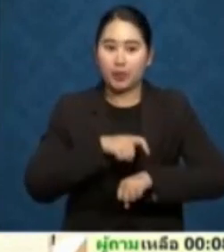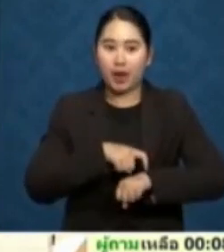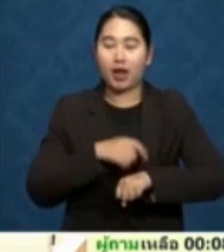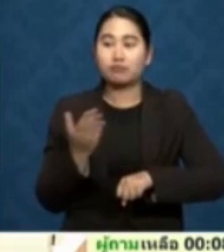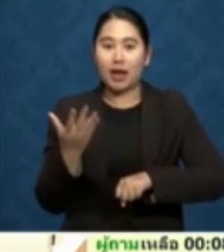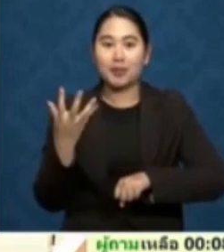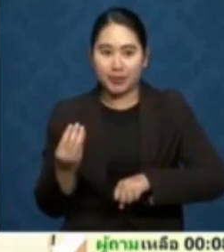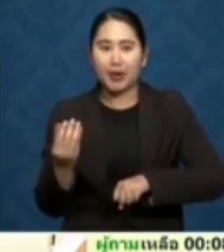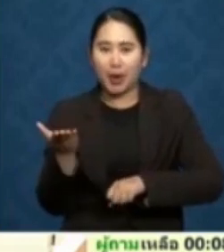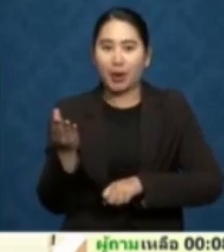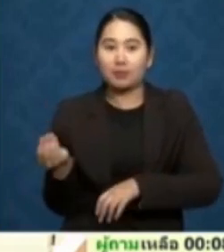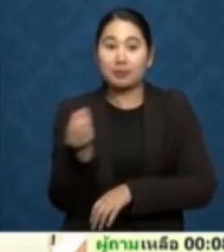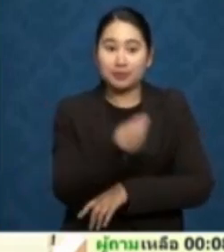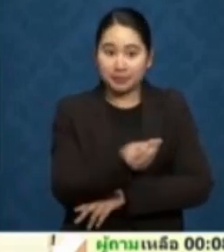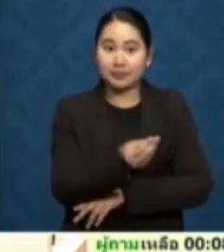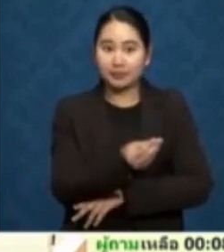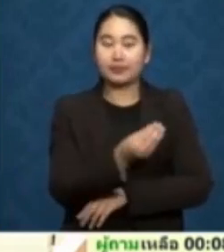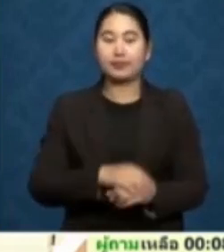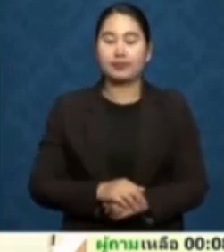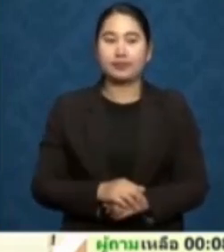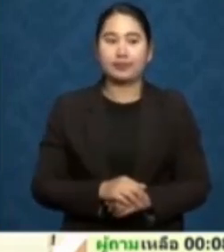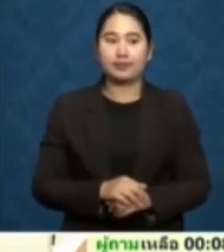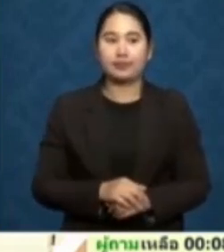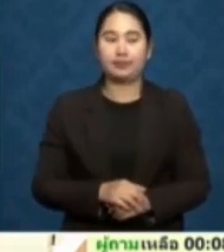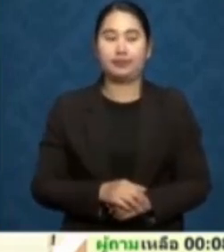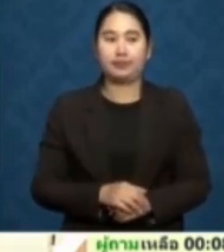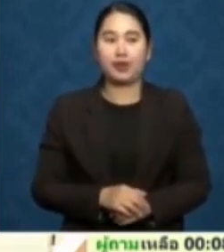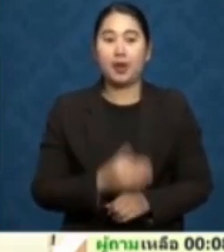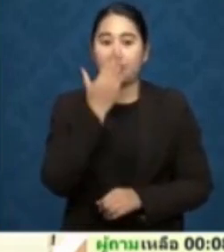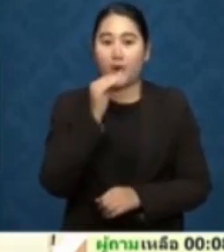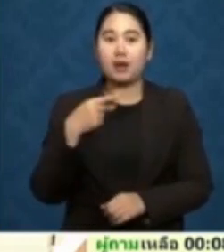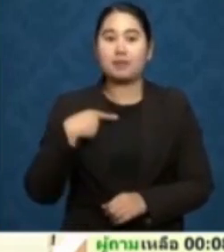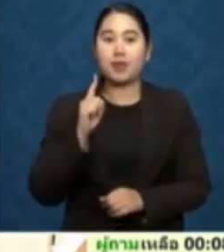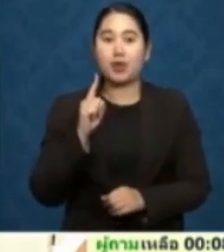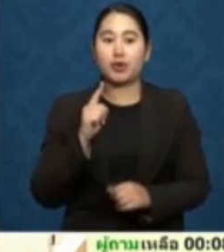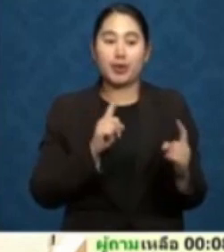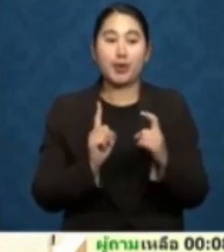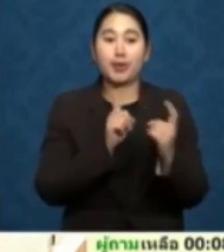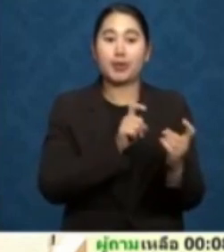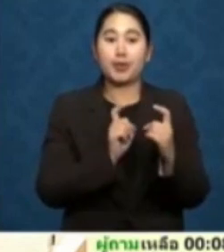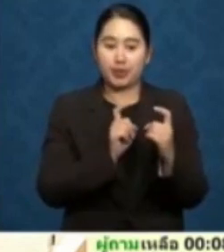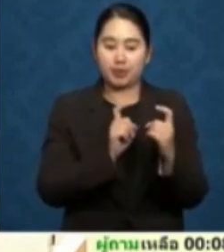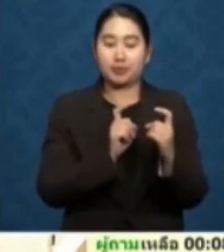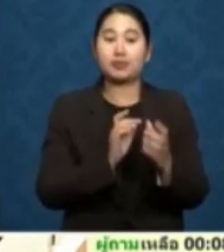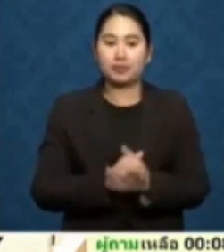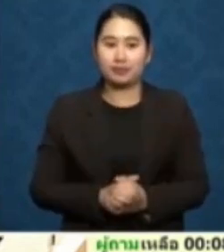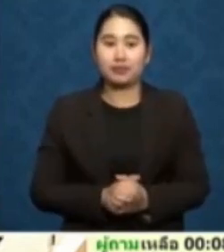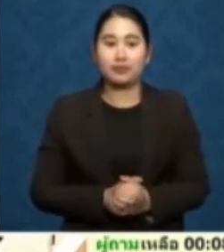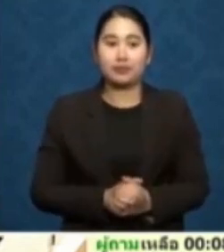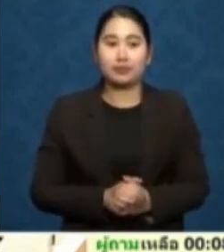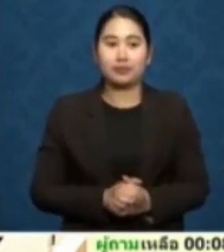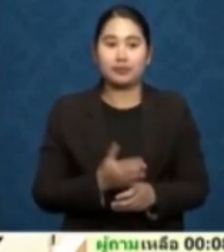จะขอเวลาจากของผู้ถามมาให้ท่านตีตอบเพื่อประโยชน์ของการตอบกระทู้ที่สำคัญนี้นะครับท่านตีครับ